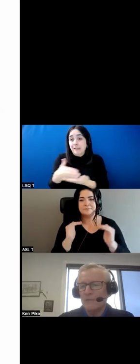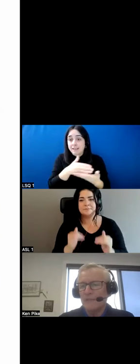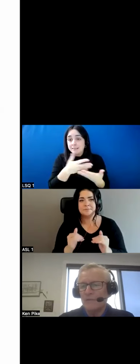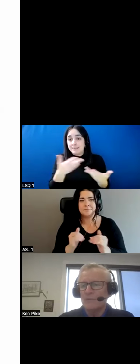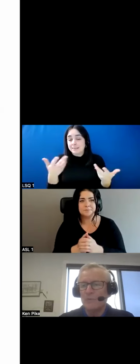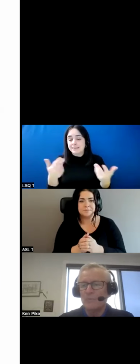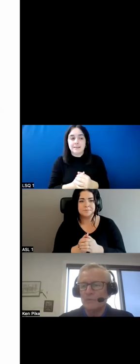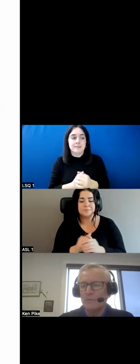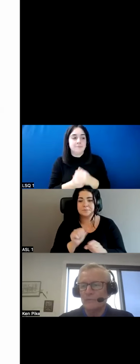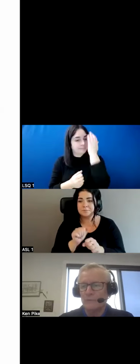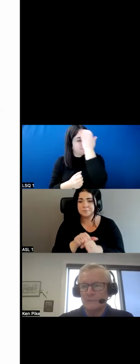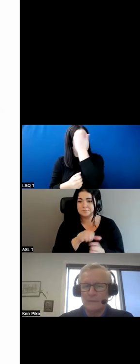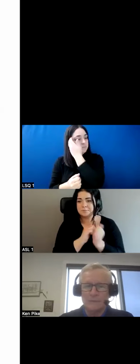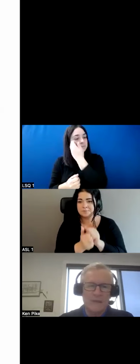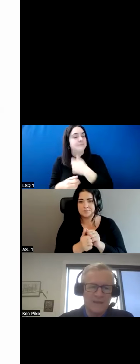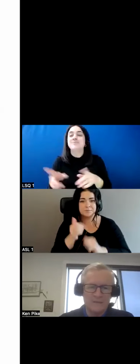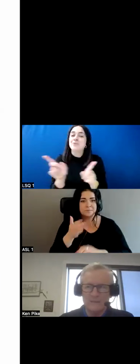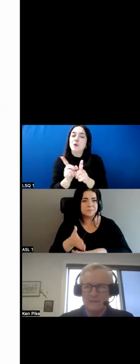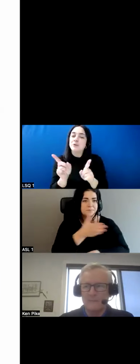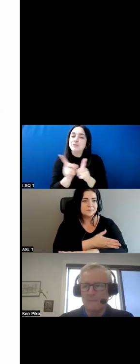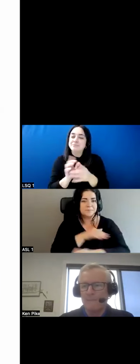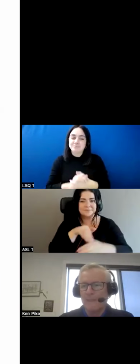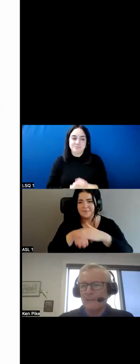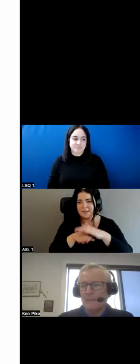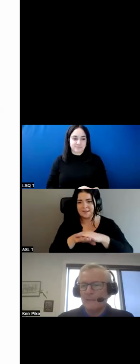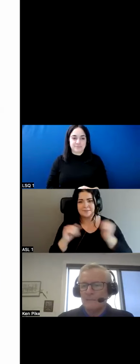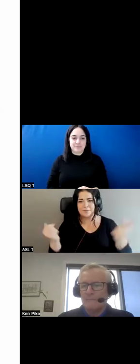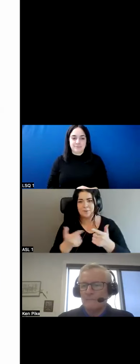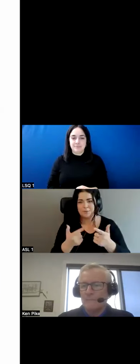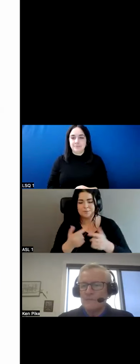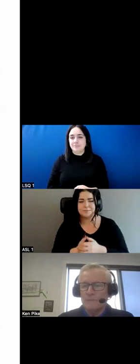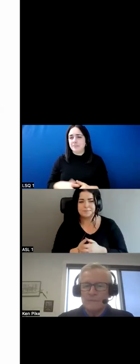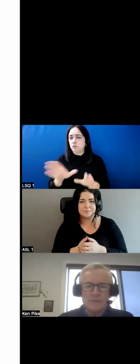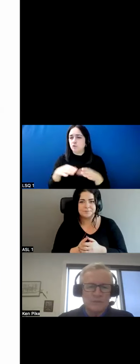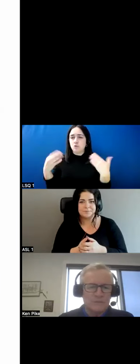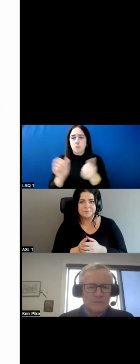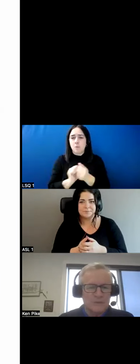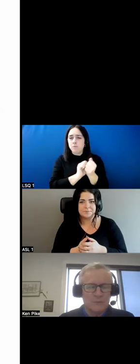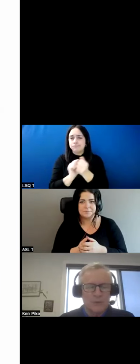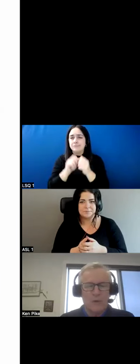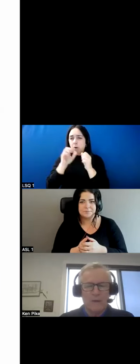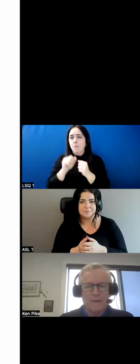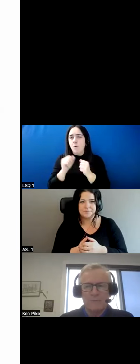Ensuite, vous pouvez travailler ensemble pour améliorer l'accès.